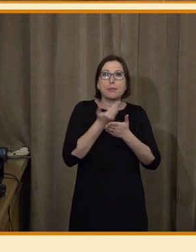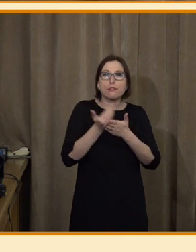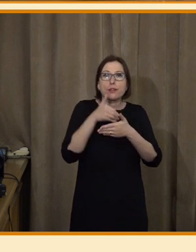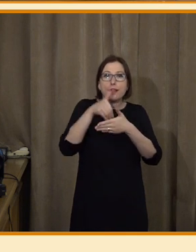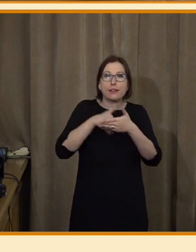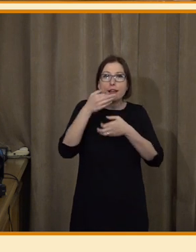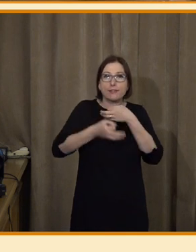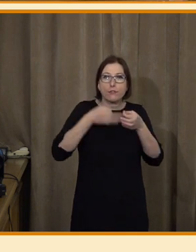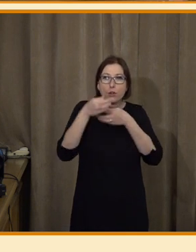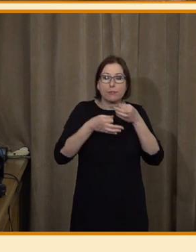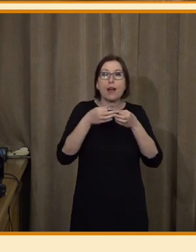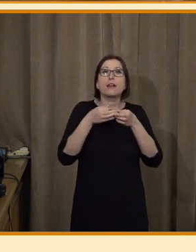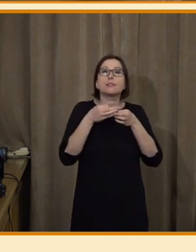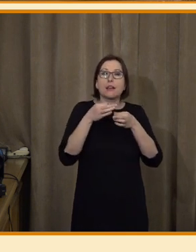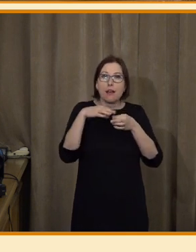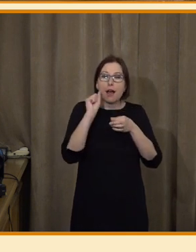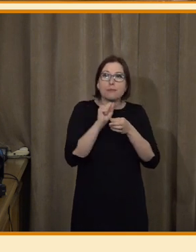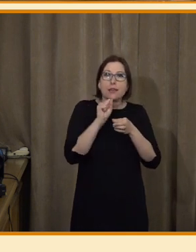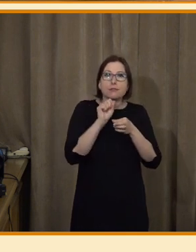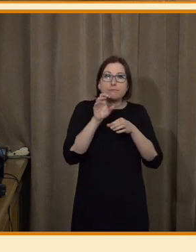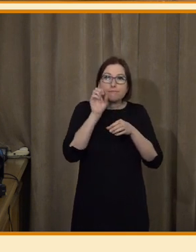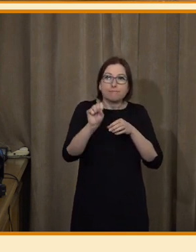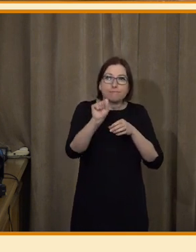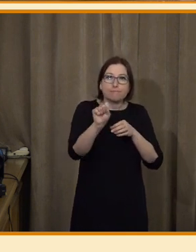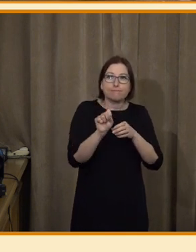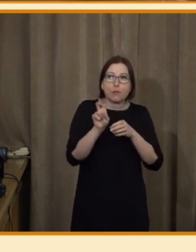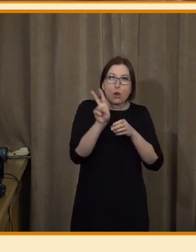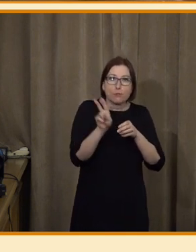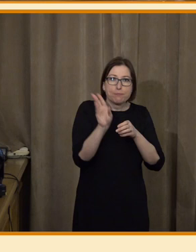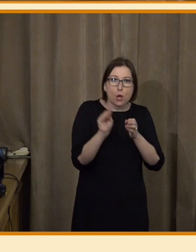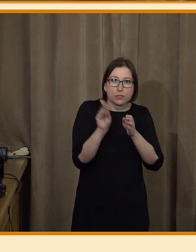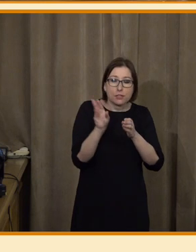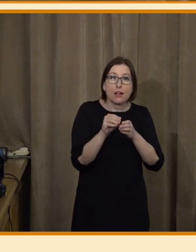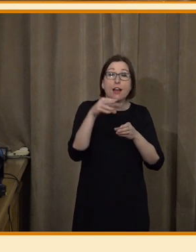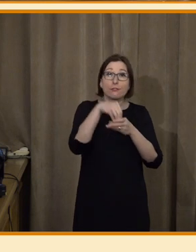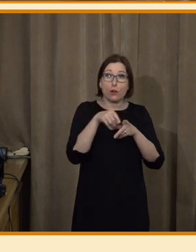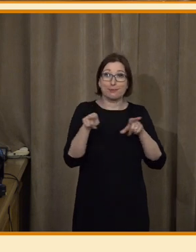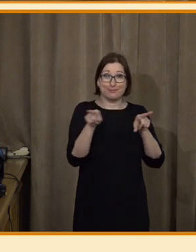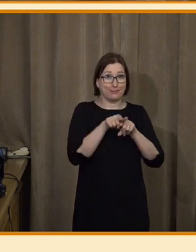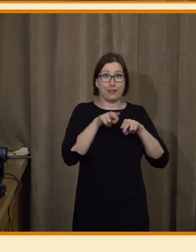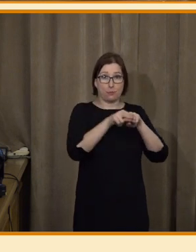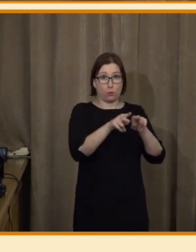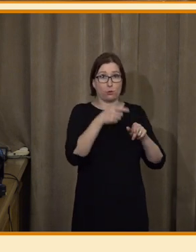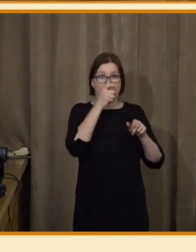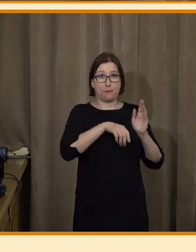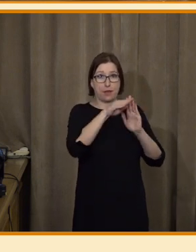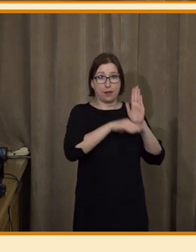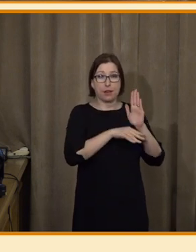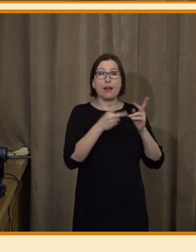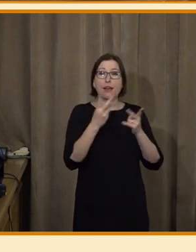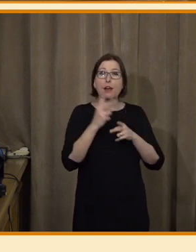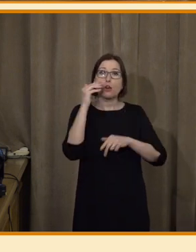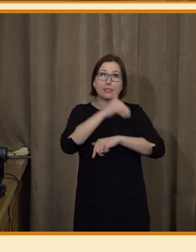informace a jejich odposlouchávání, anebo získávání cestou odposlouchávání, že jde o